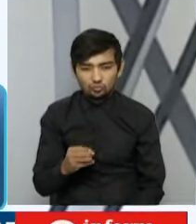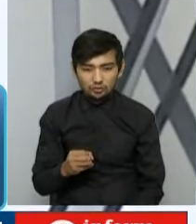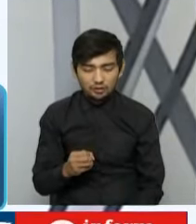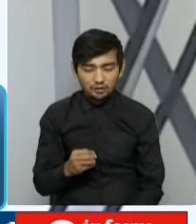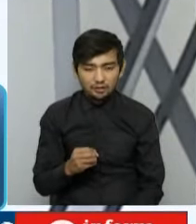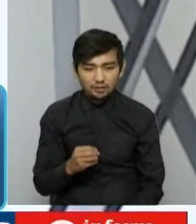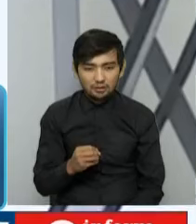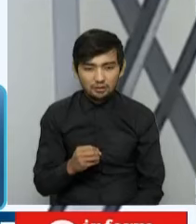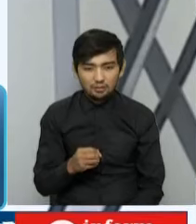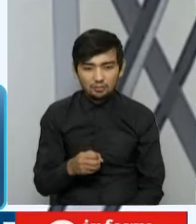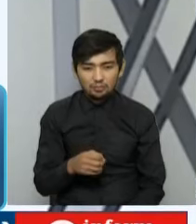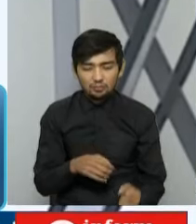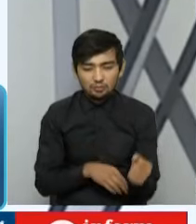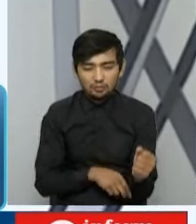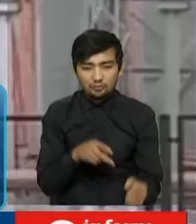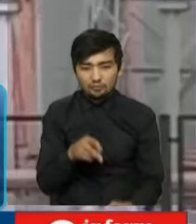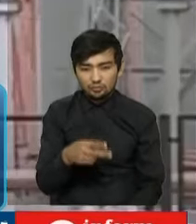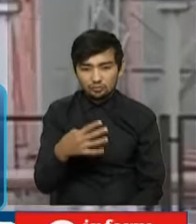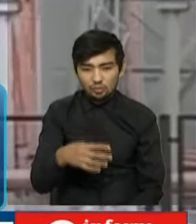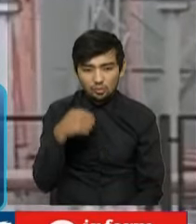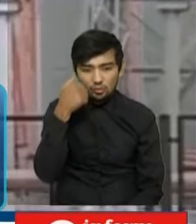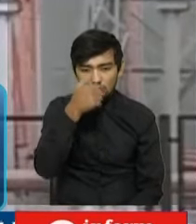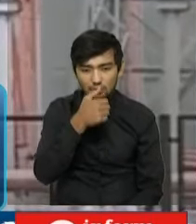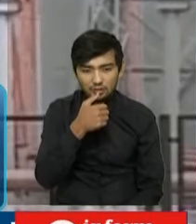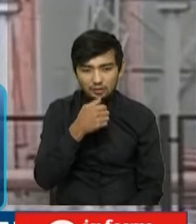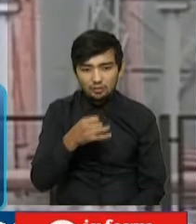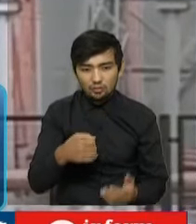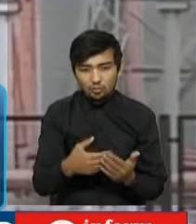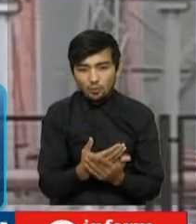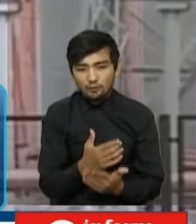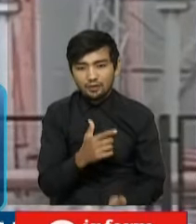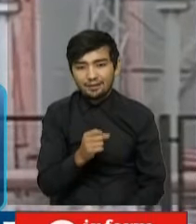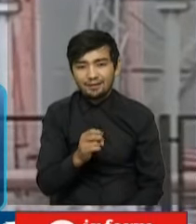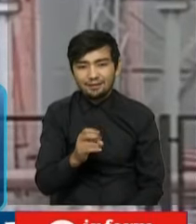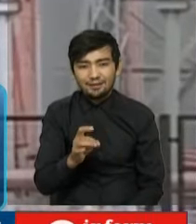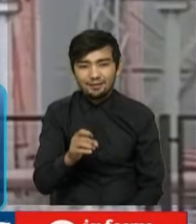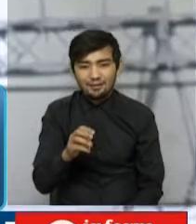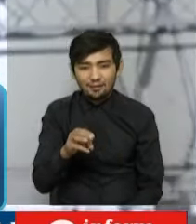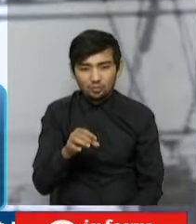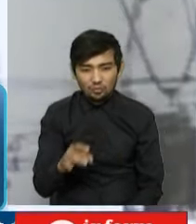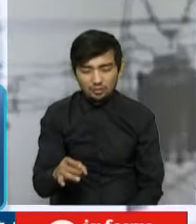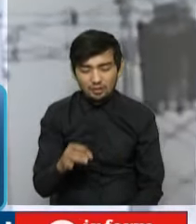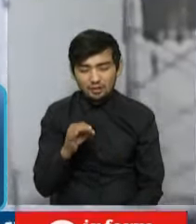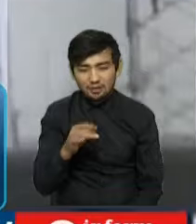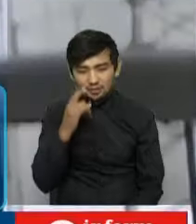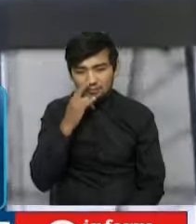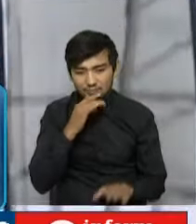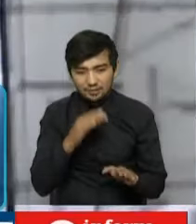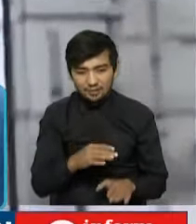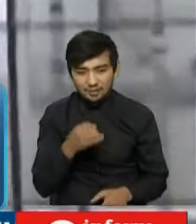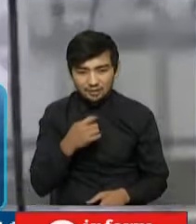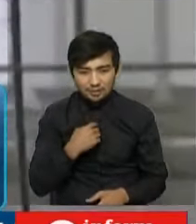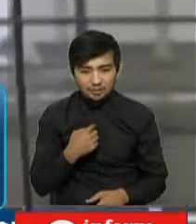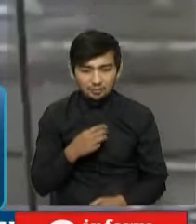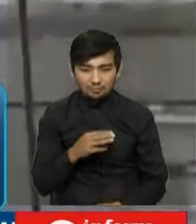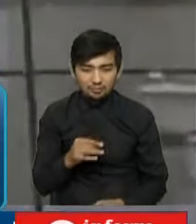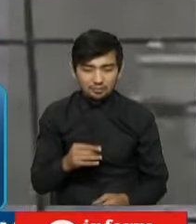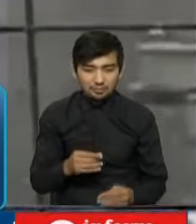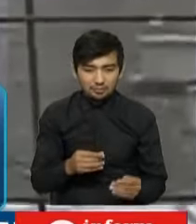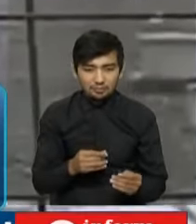потреблять после 2040 года новой генерации тепловой электростанции угля. Мы чем-то должны компенсировать. Тем